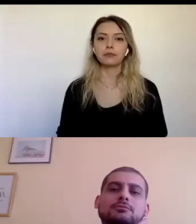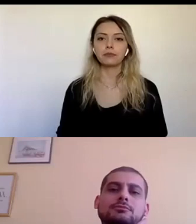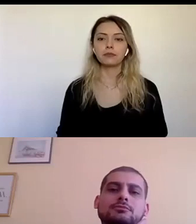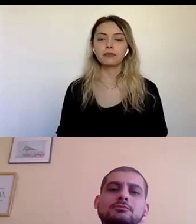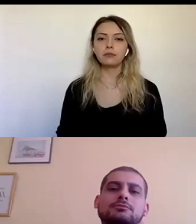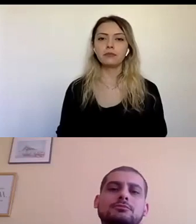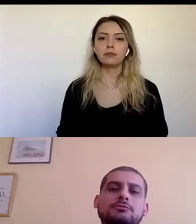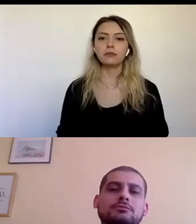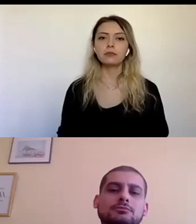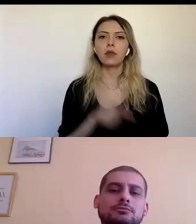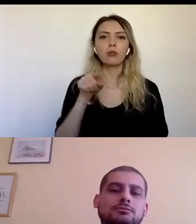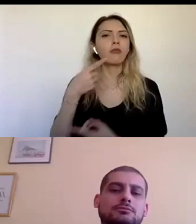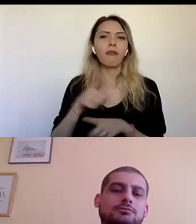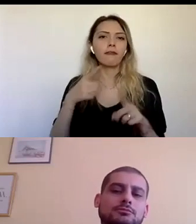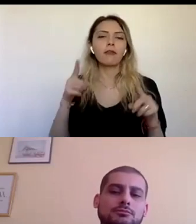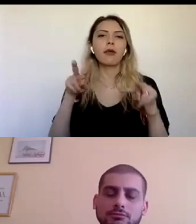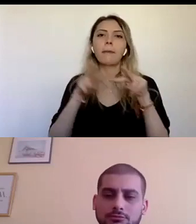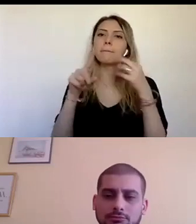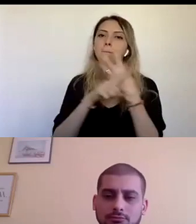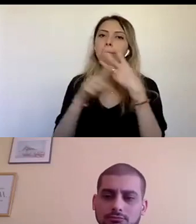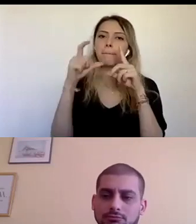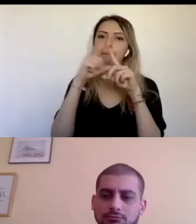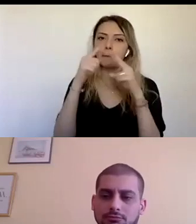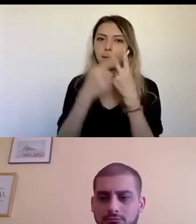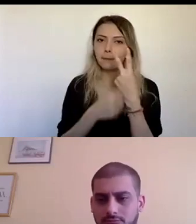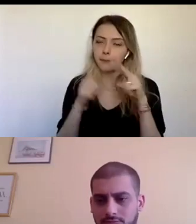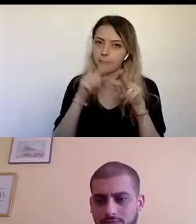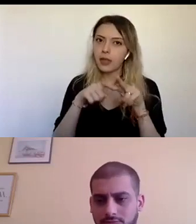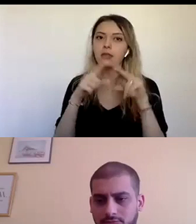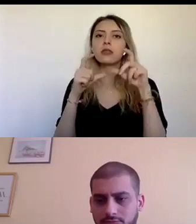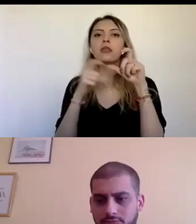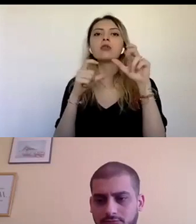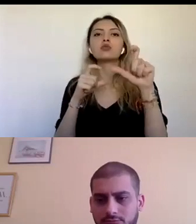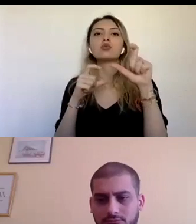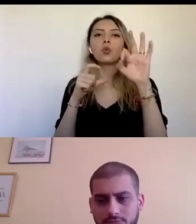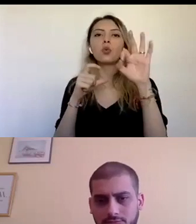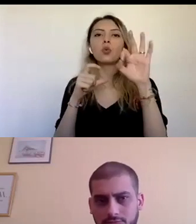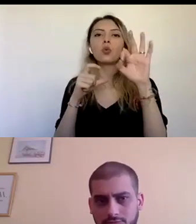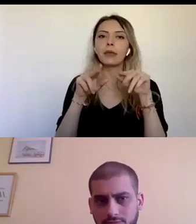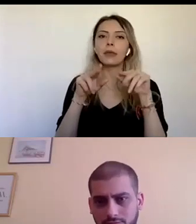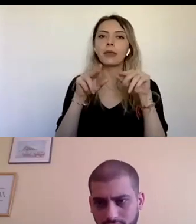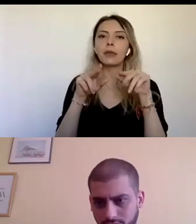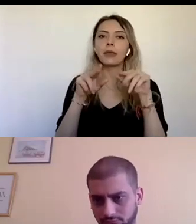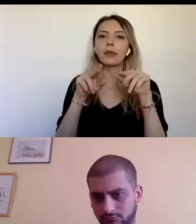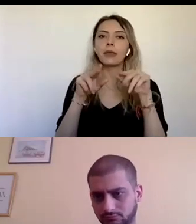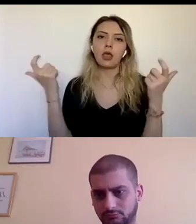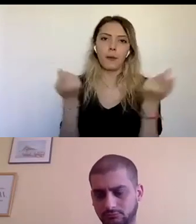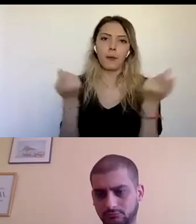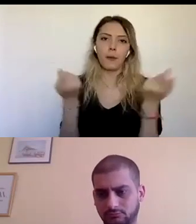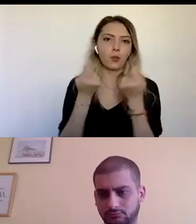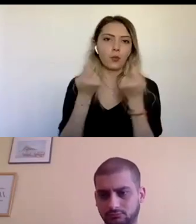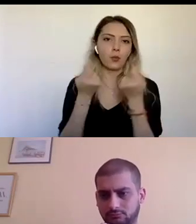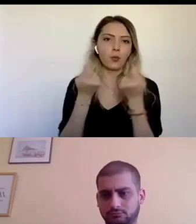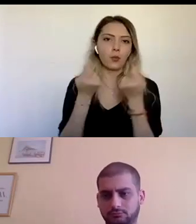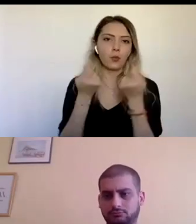yayın yani web üzerinden yayın yapan kullanıcılar da kullanıyor. Yine peki StreamYard'dan